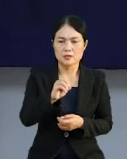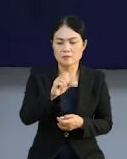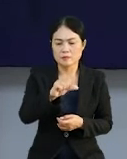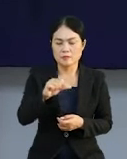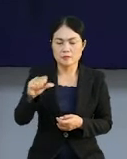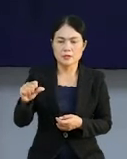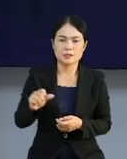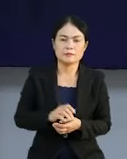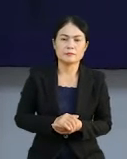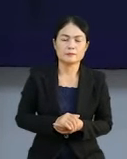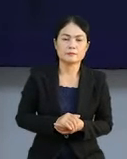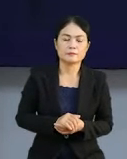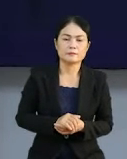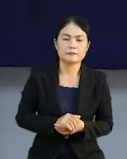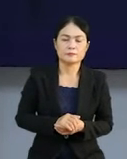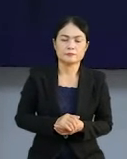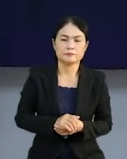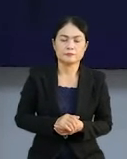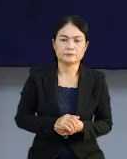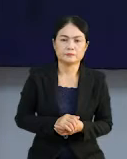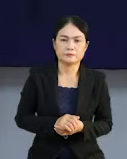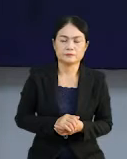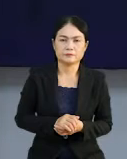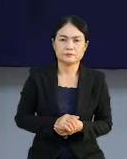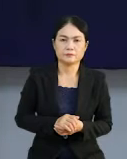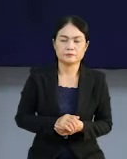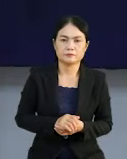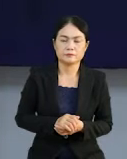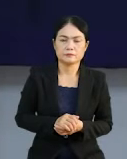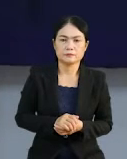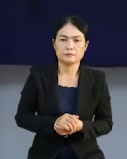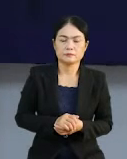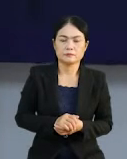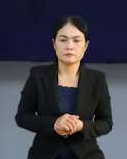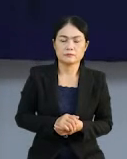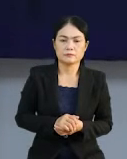rồi mới có đọc mớn riêng nè